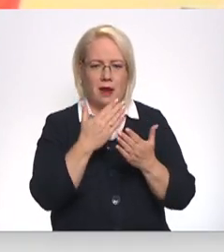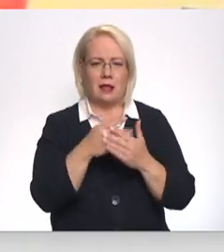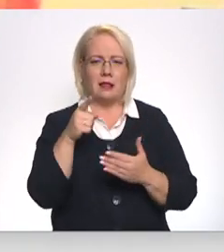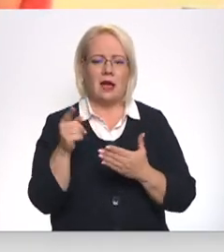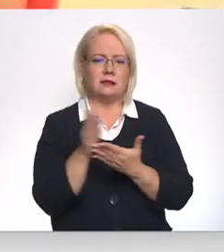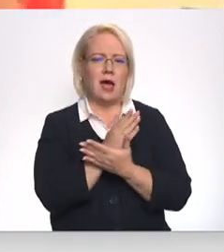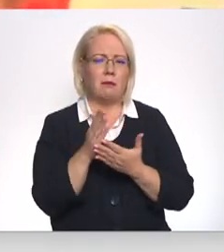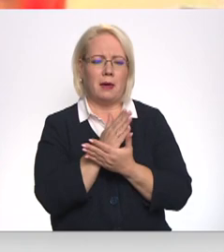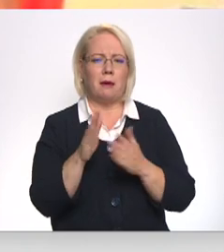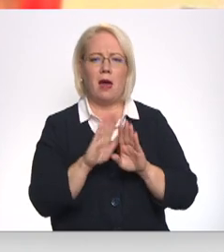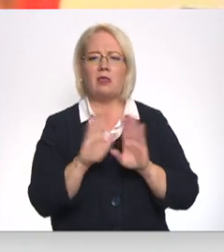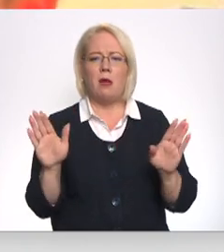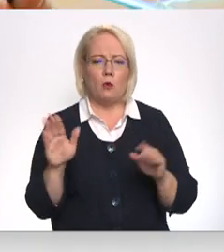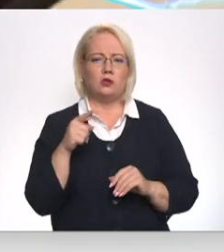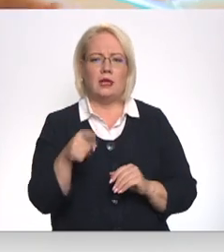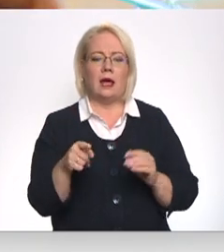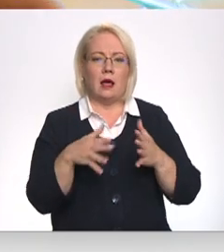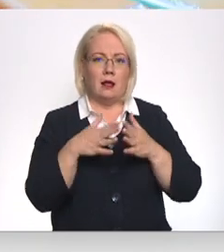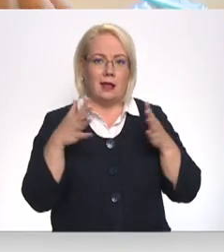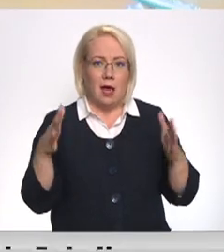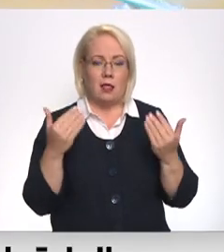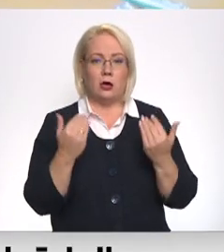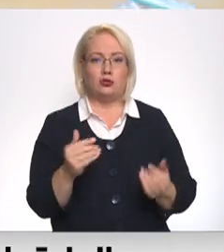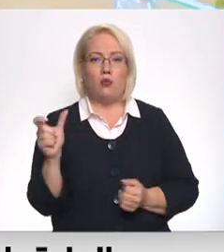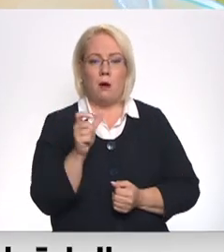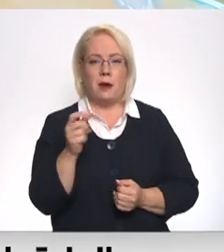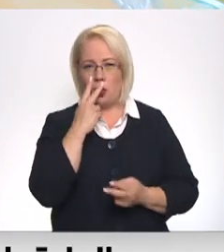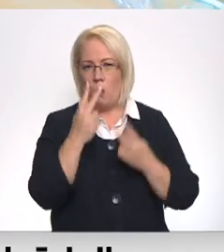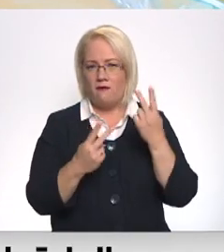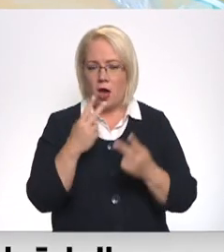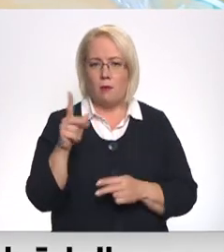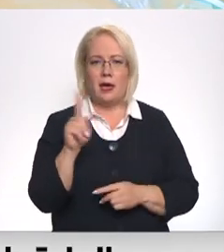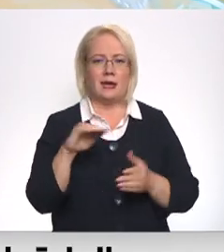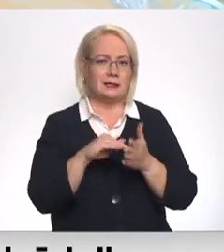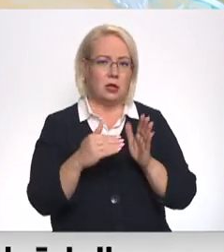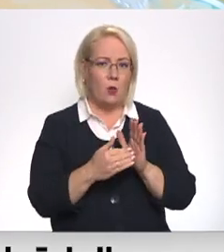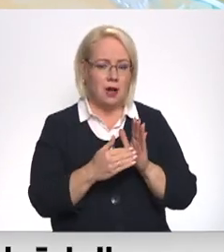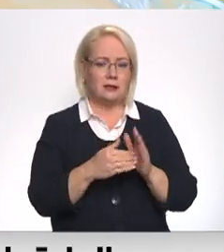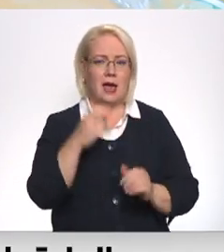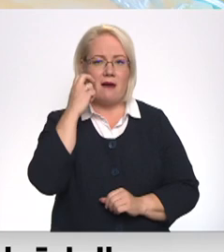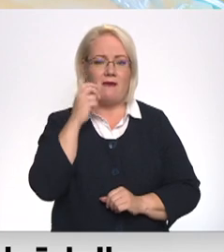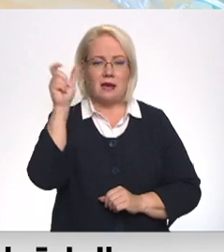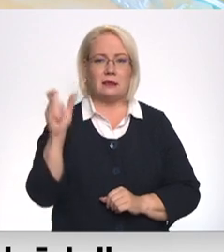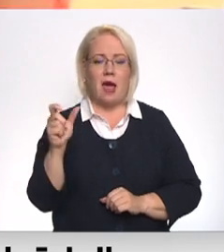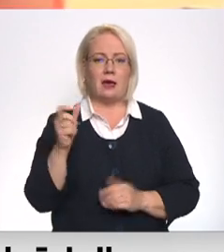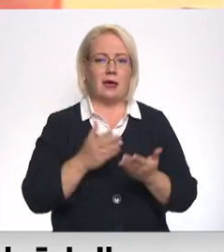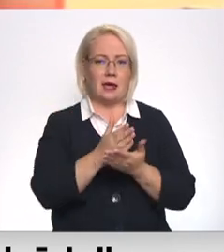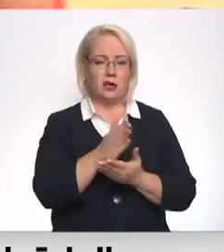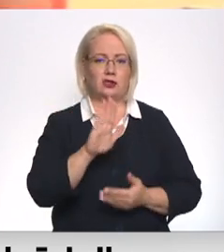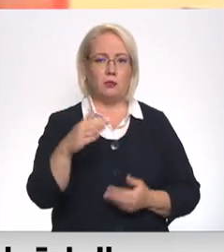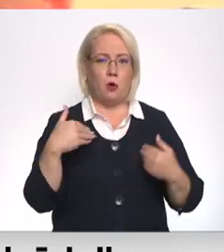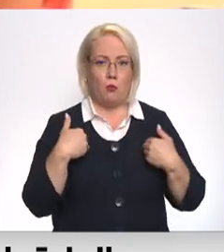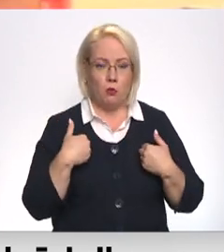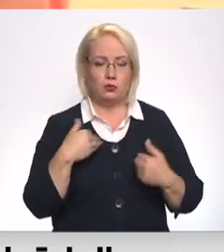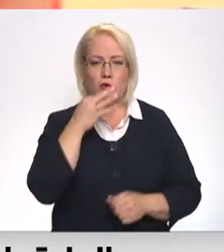nebūs nemaz tik liela. Un arī šobrīd mēs novērojam, ka ir situācijas, kad vecāks pie mums vēršas, un viņš saka, ka